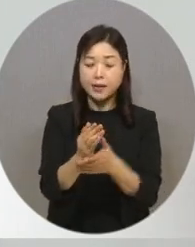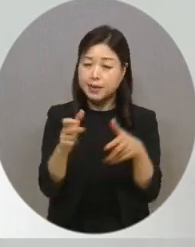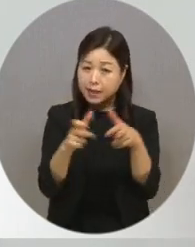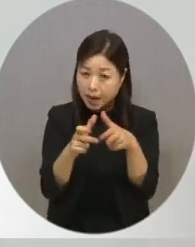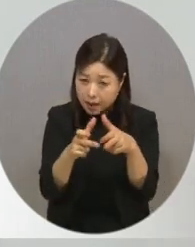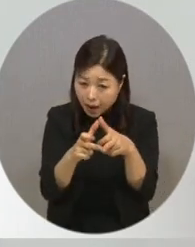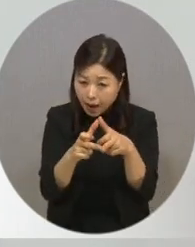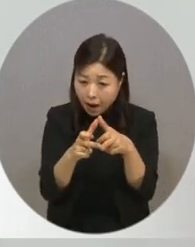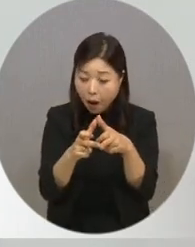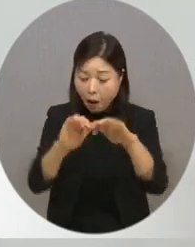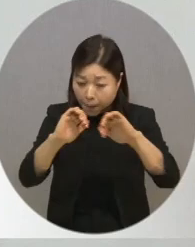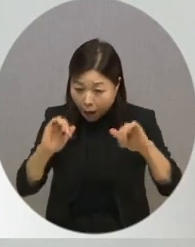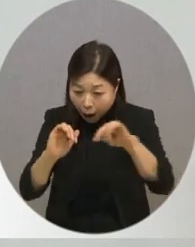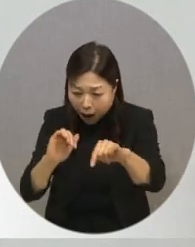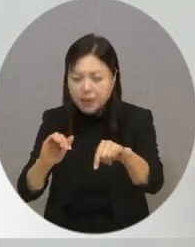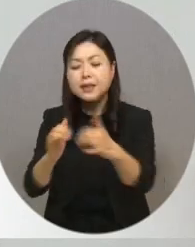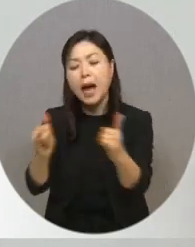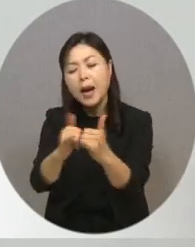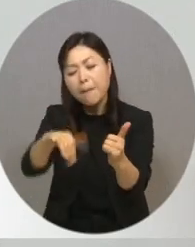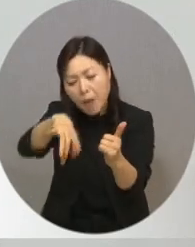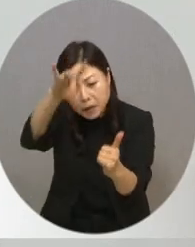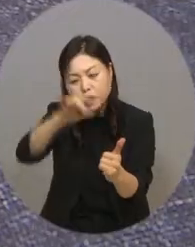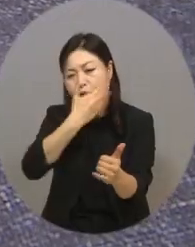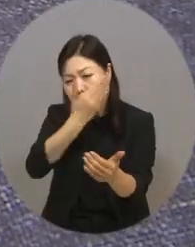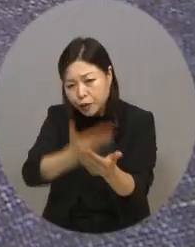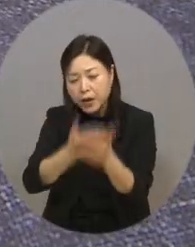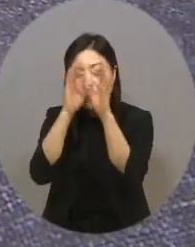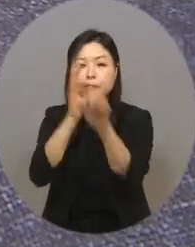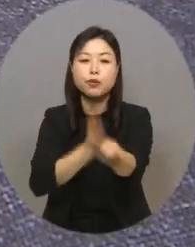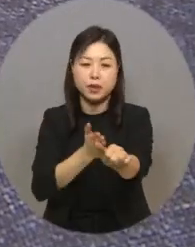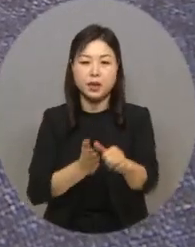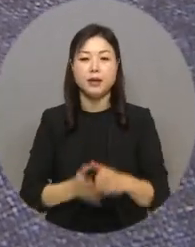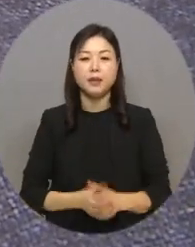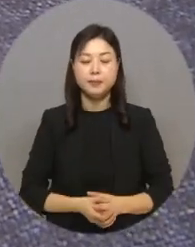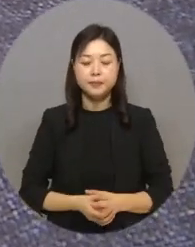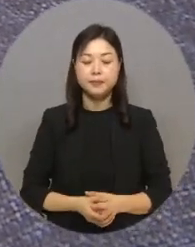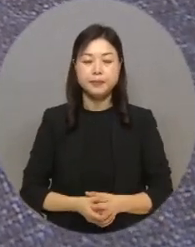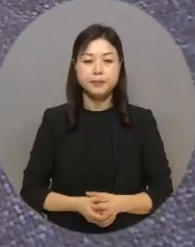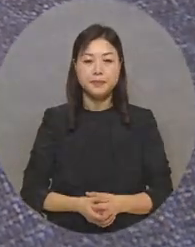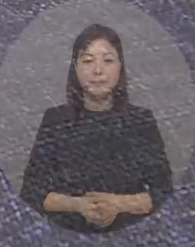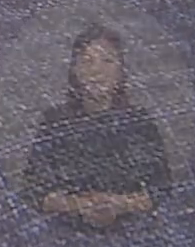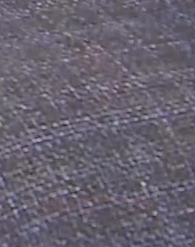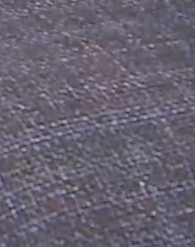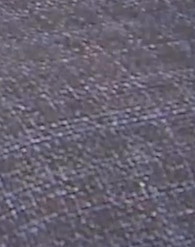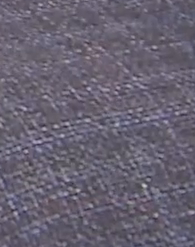귀하게 봐주시기를 부탁드리겠습니다. 복지TV 뉴스 김은별입니다.